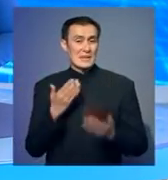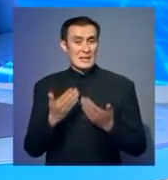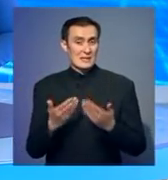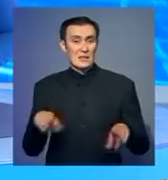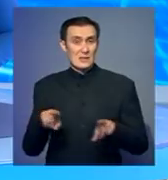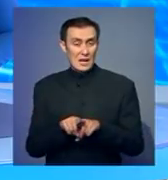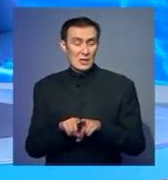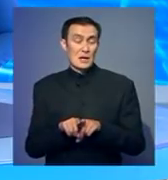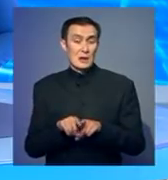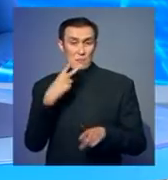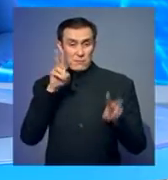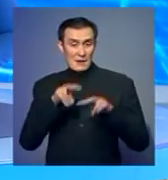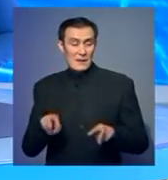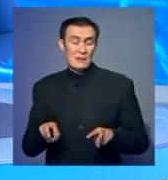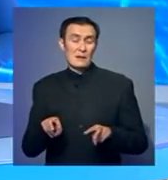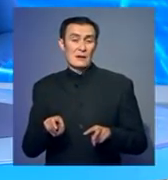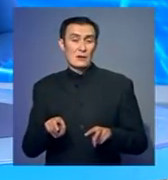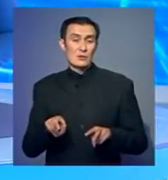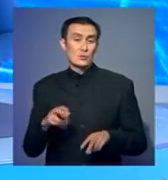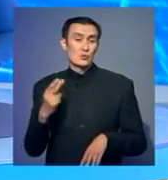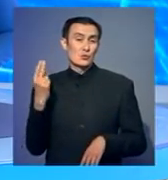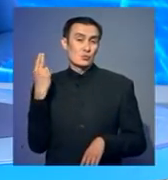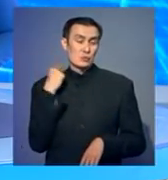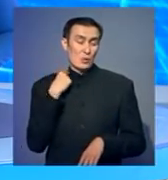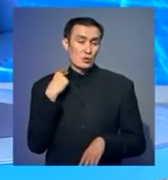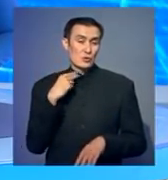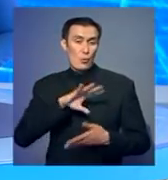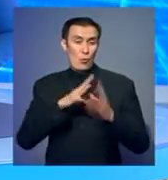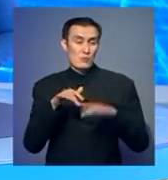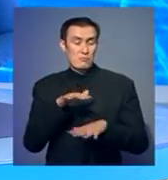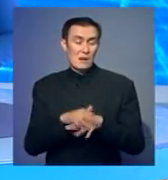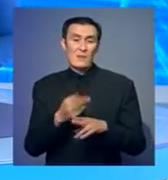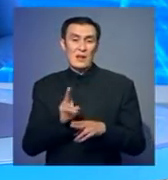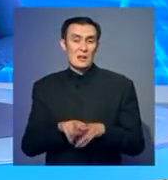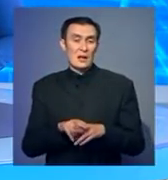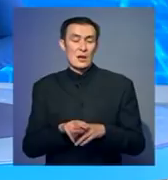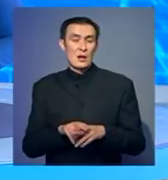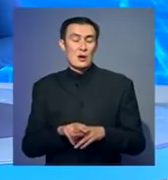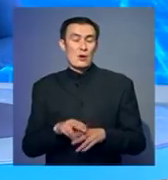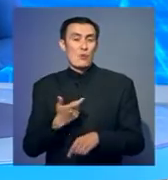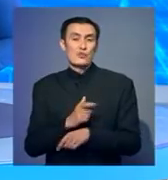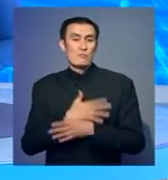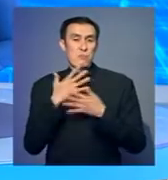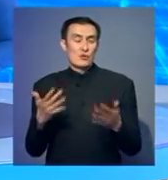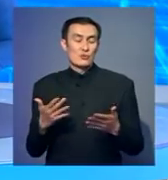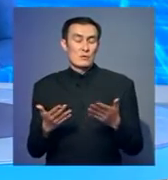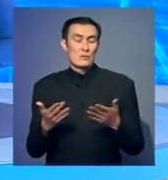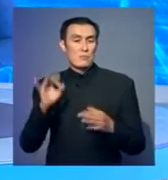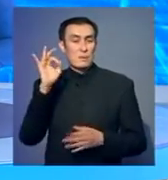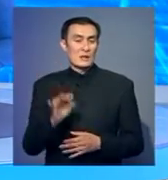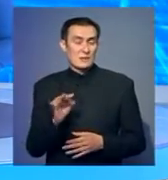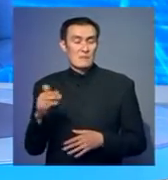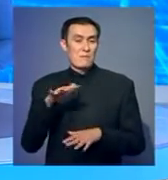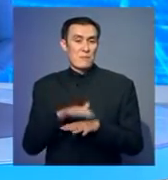так анализировать в структуре именно судной задолженности, я не считаю, что это наибольший удельный вес, очень большой удельный вес